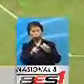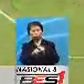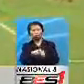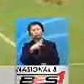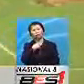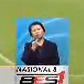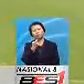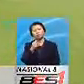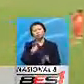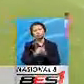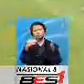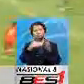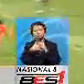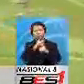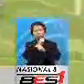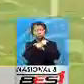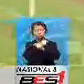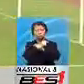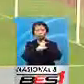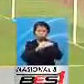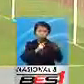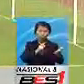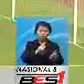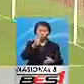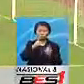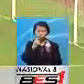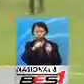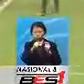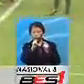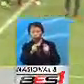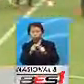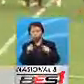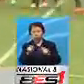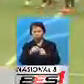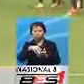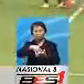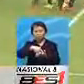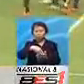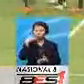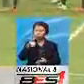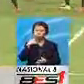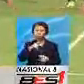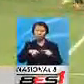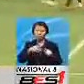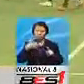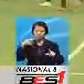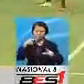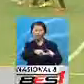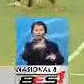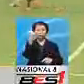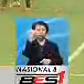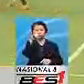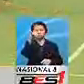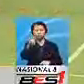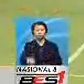buntu disekat pertahanan lawan. Dua percubaan tepat Adam yang lemah tidak mampu gegar gawang